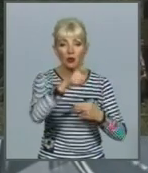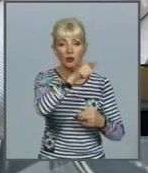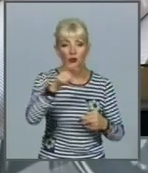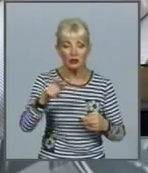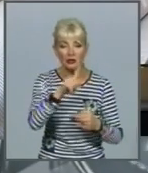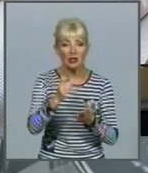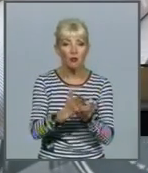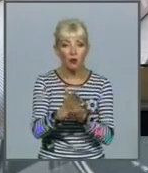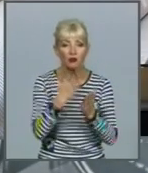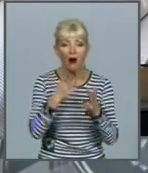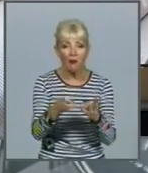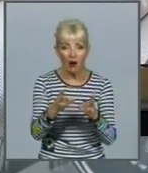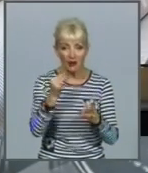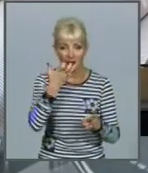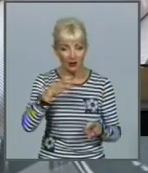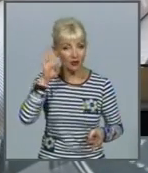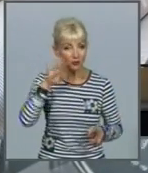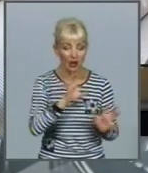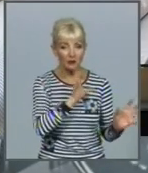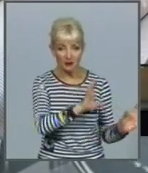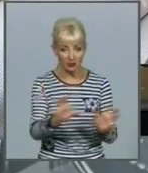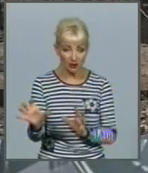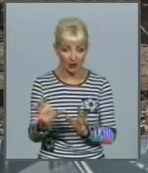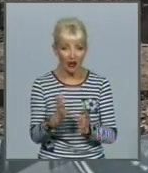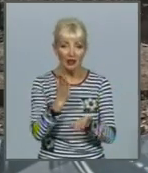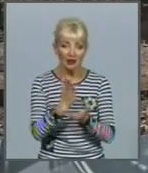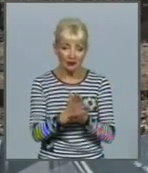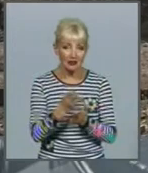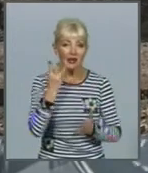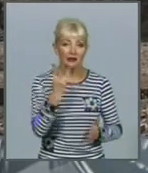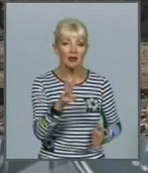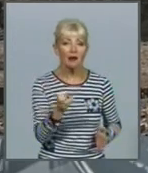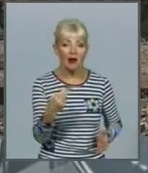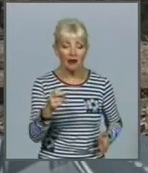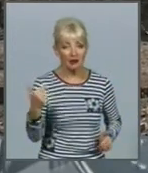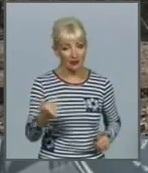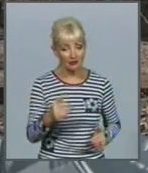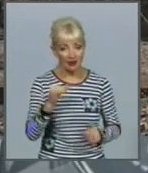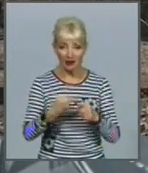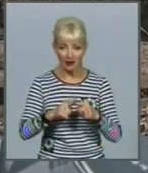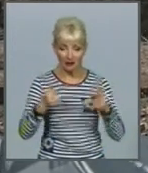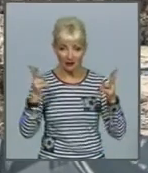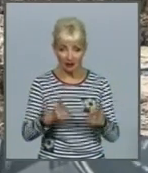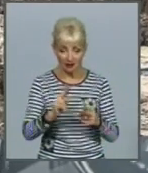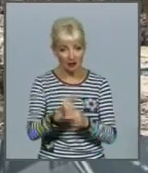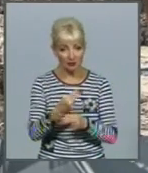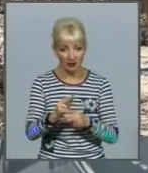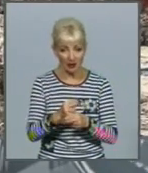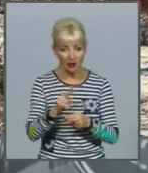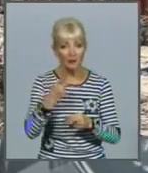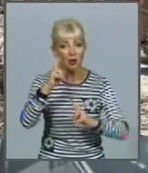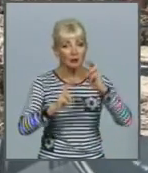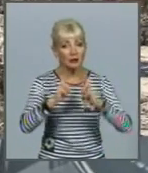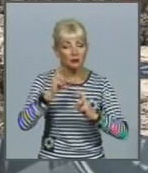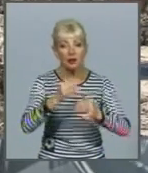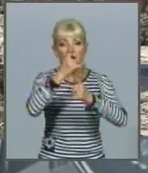та гарячого водопостачання становить майже 3 мільярди гривень. І це треба виправляти, бо підприємству не можна нарощувати